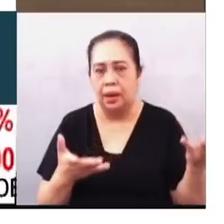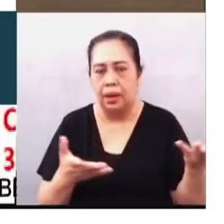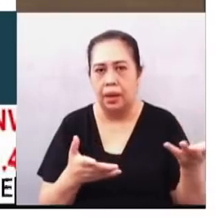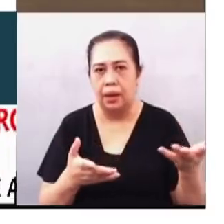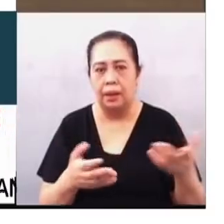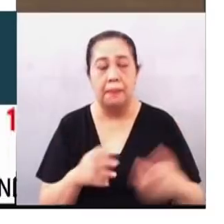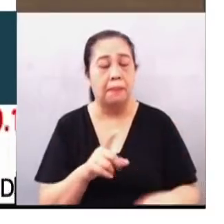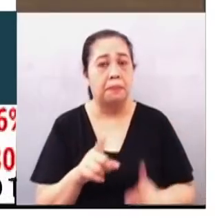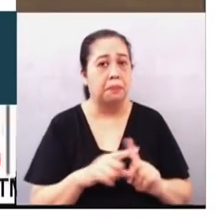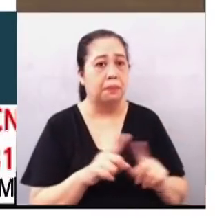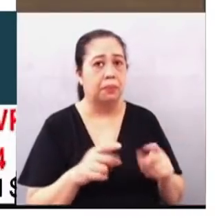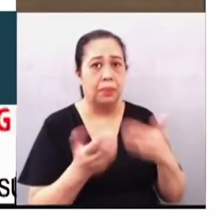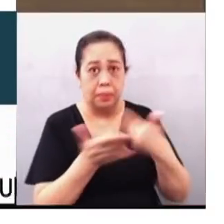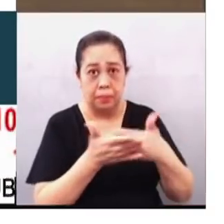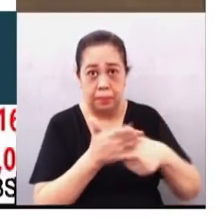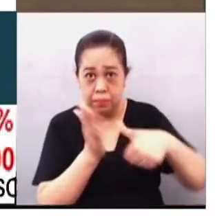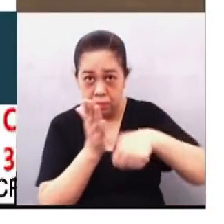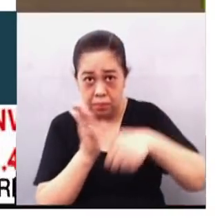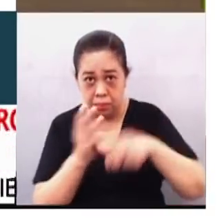Mag-eleksyon na?